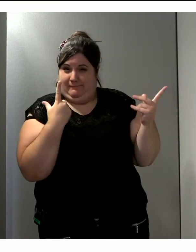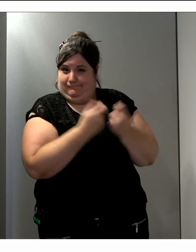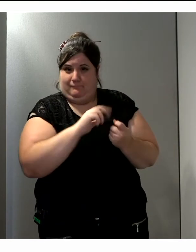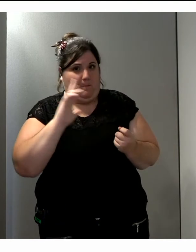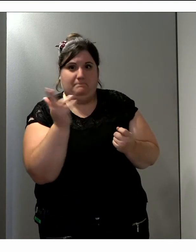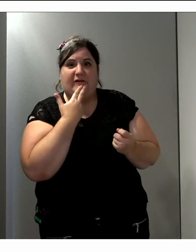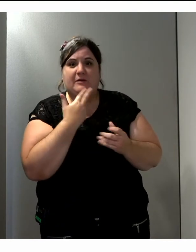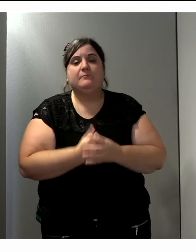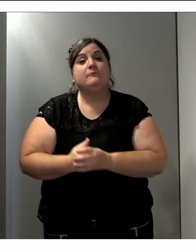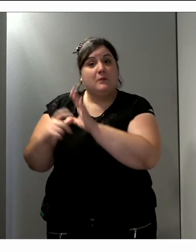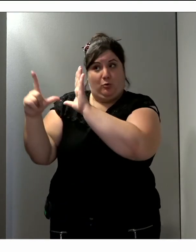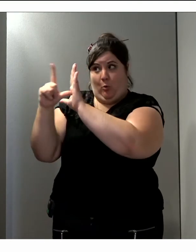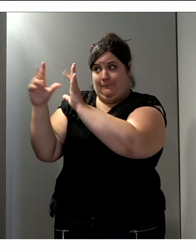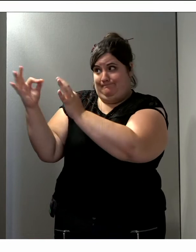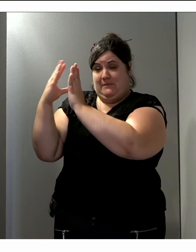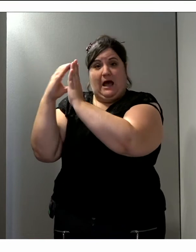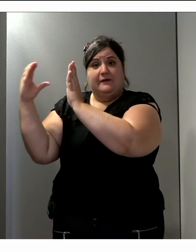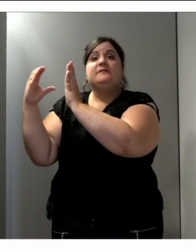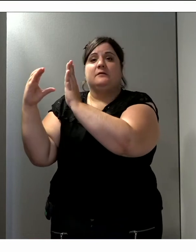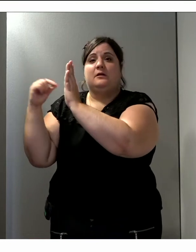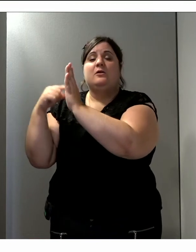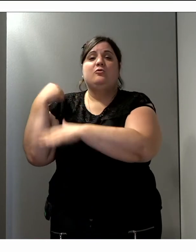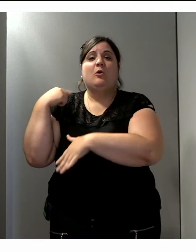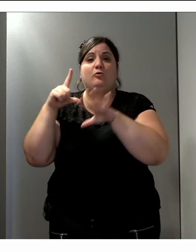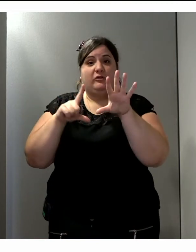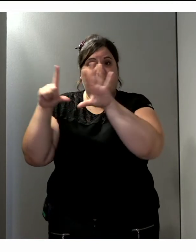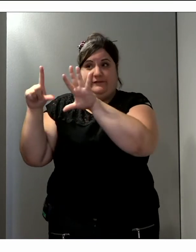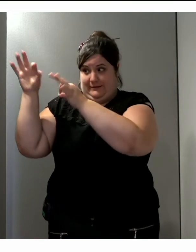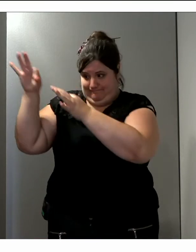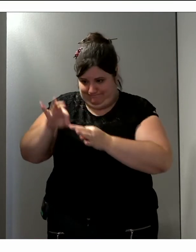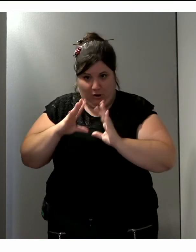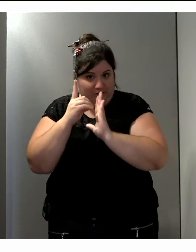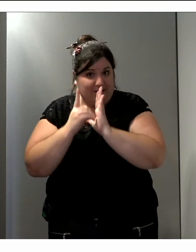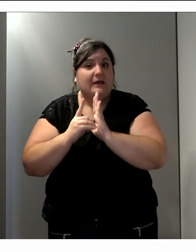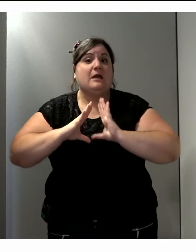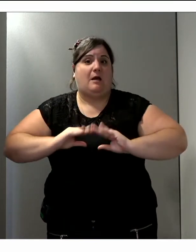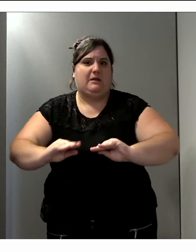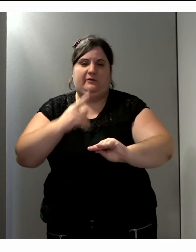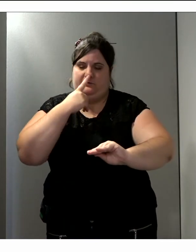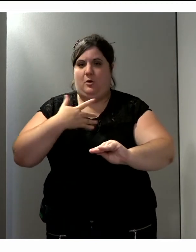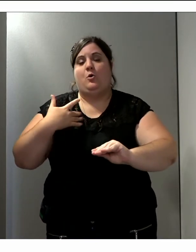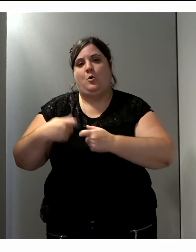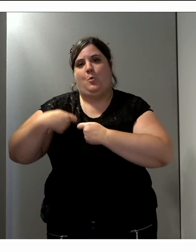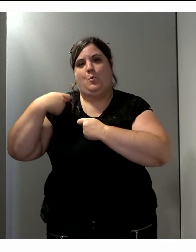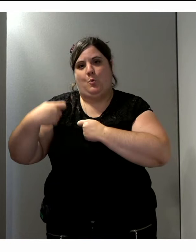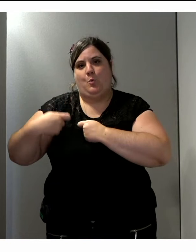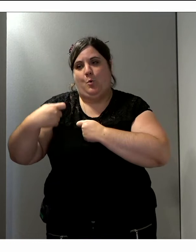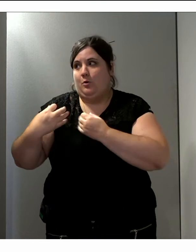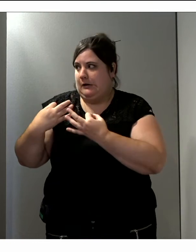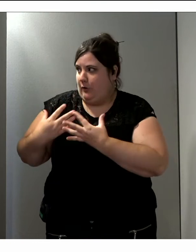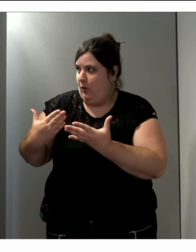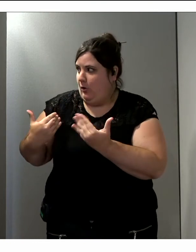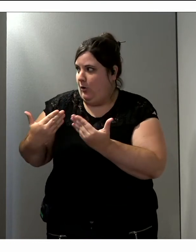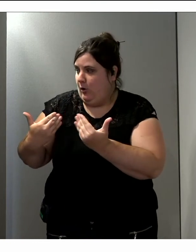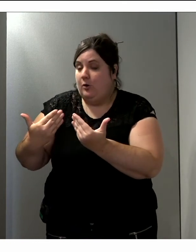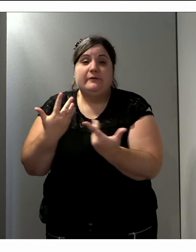en œuvre l'article 77 de la loi du 5 septembre 2018 ont mis un certain temps de maturation et de travail interministériel. Et